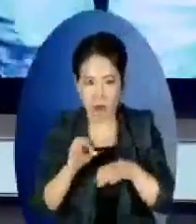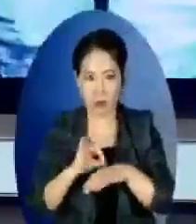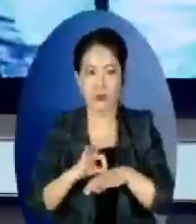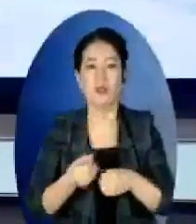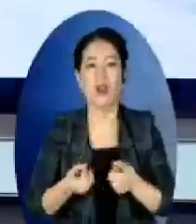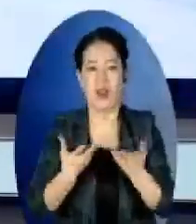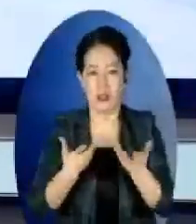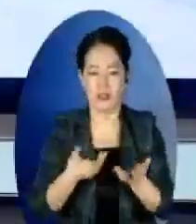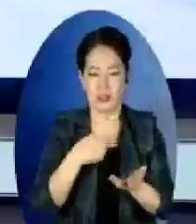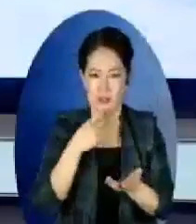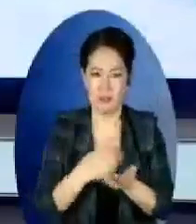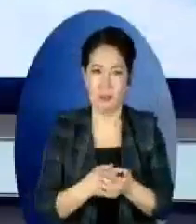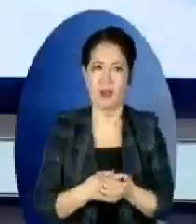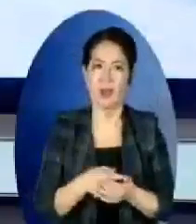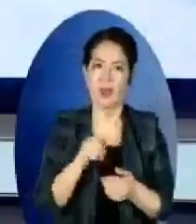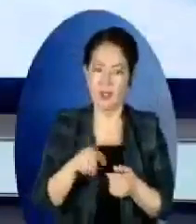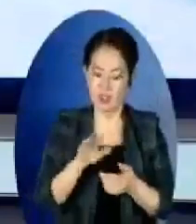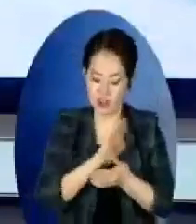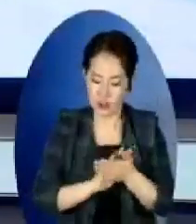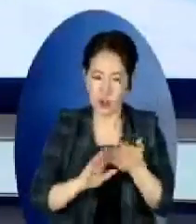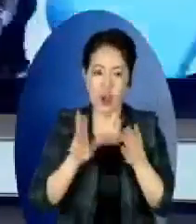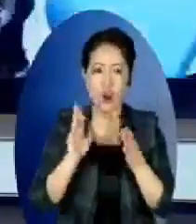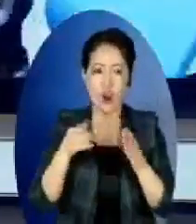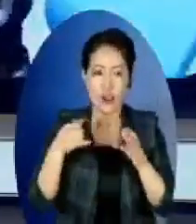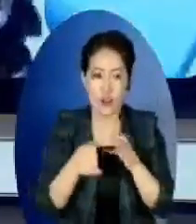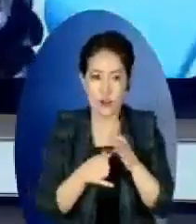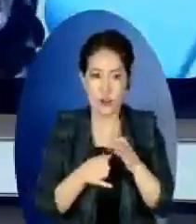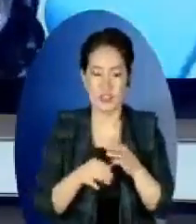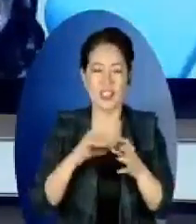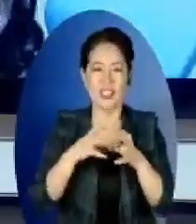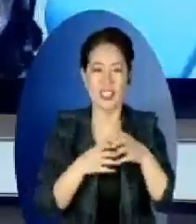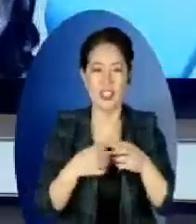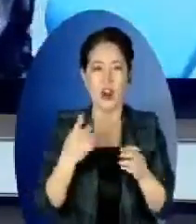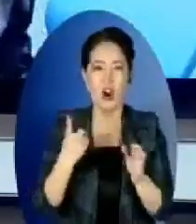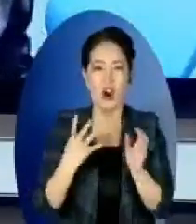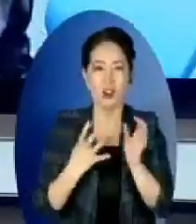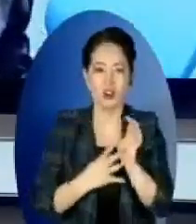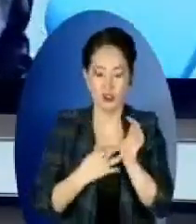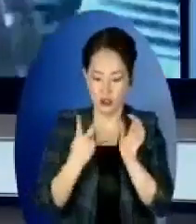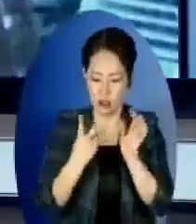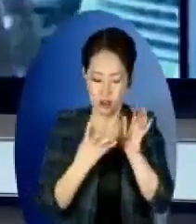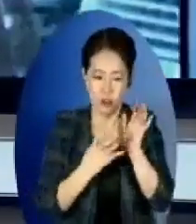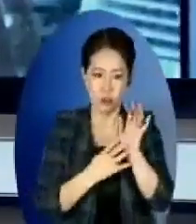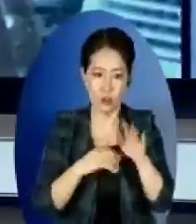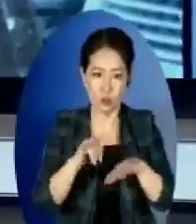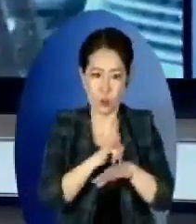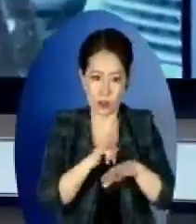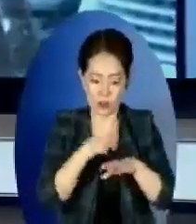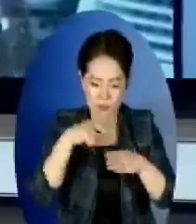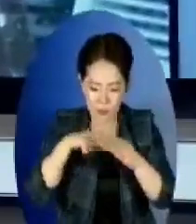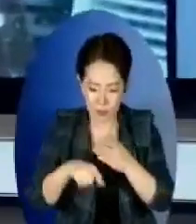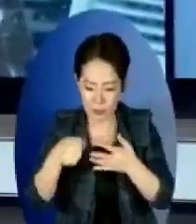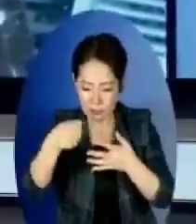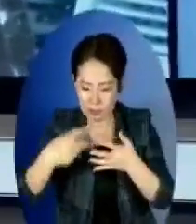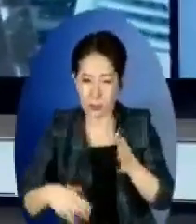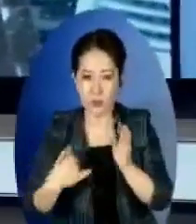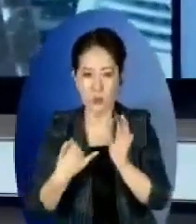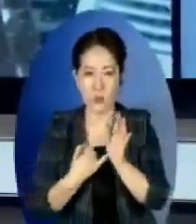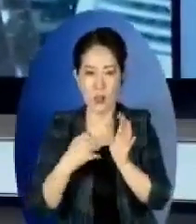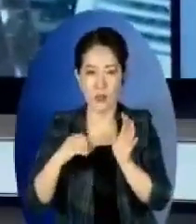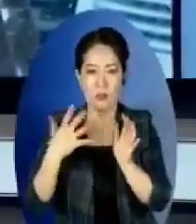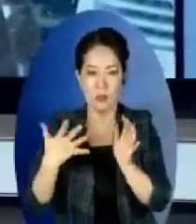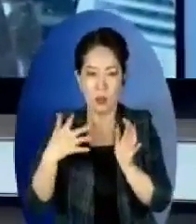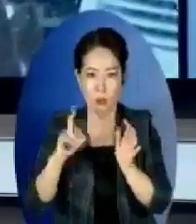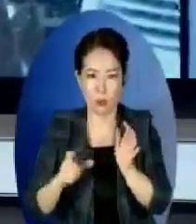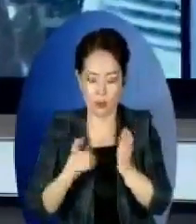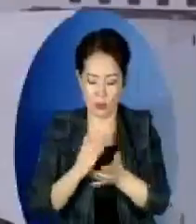байна. За, ингэснээр өнөөдрийн байдлаар шинэ төрлийн коронавирусын халдвар дэлхийн 29 улсад нийт 605 тохиолдол бүртгэгдэж 2 хүн